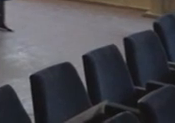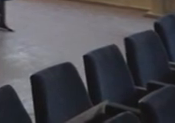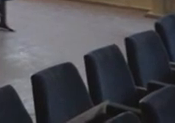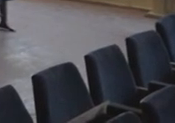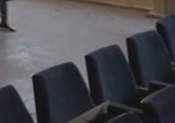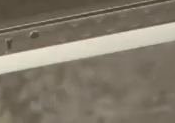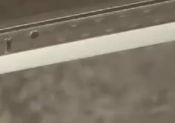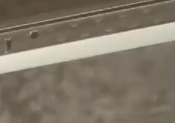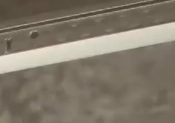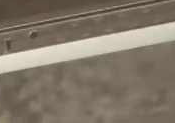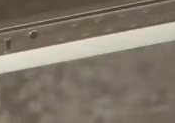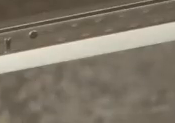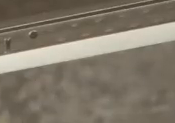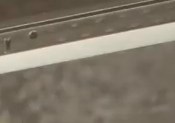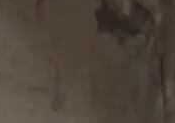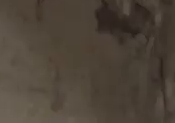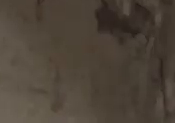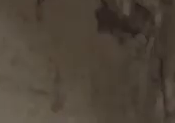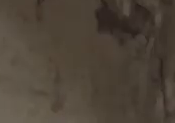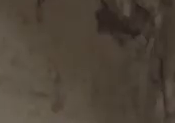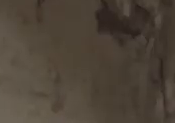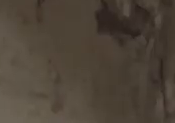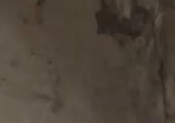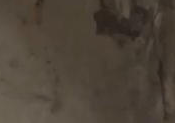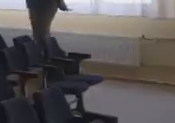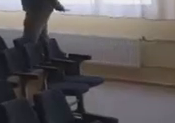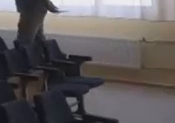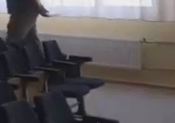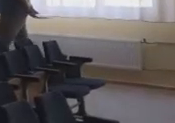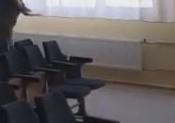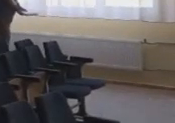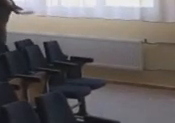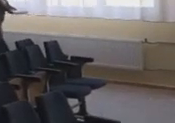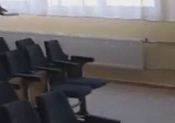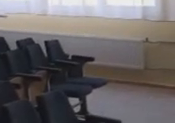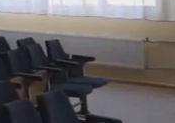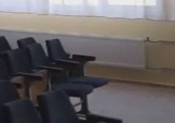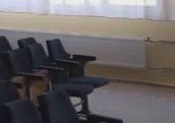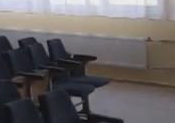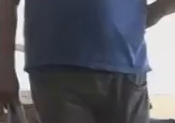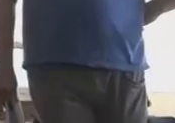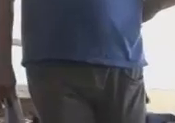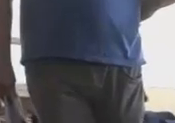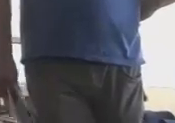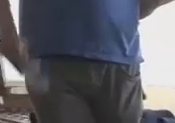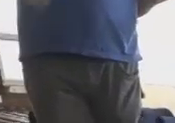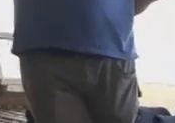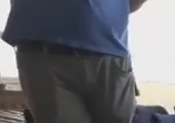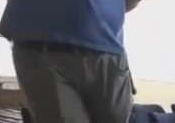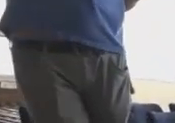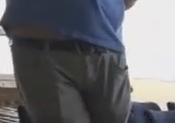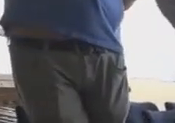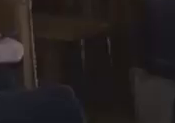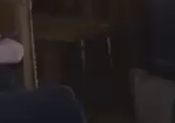У Чернігівській школі номер 1 на плитах даху знайшли тріщини. Комісія рекомендувала не використовувати цю частину будівлі. Міський